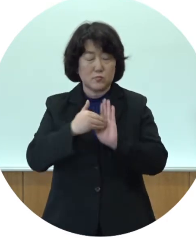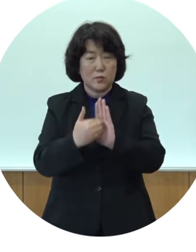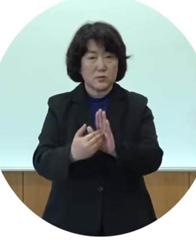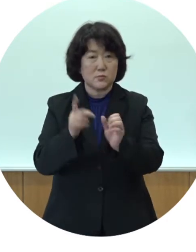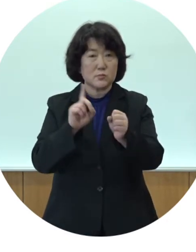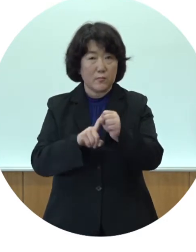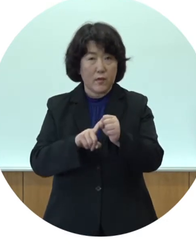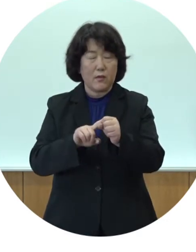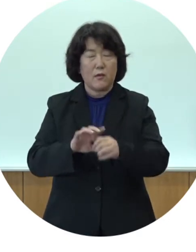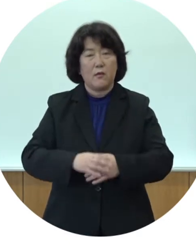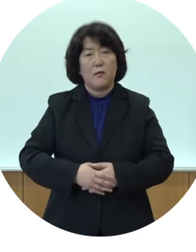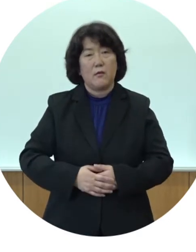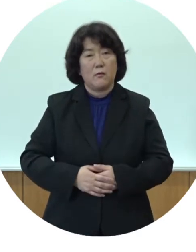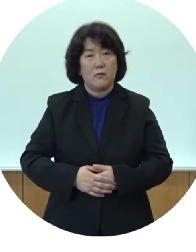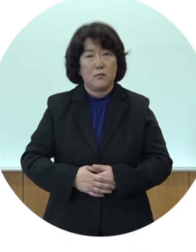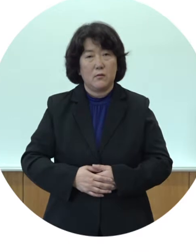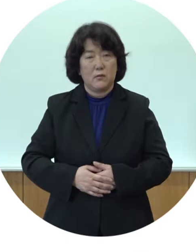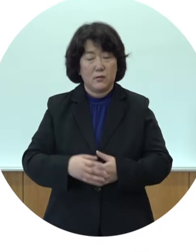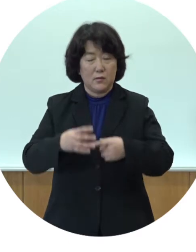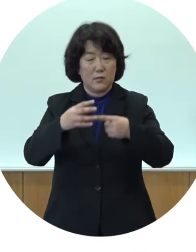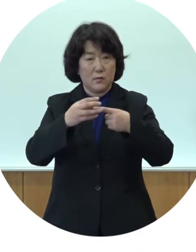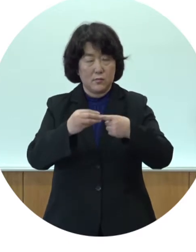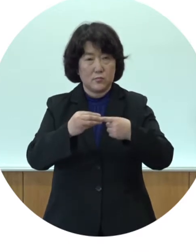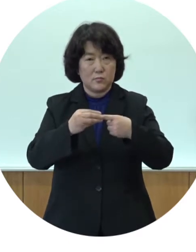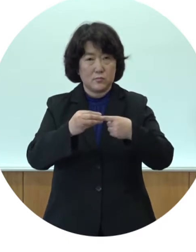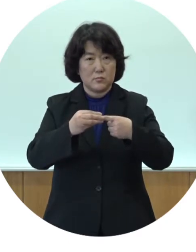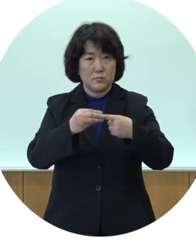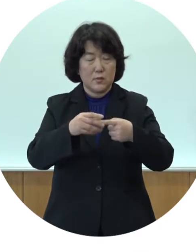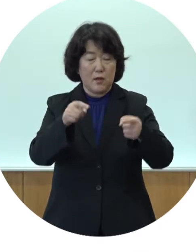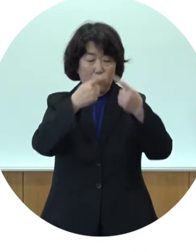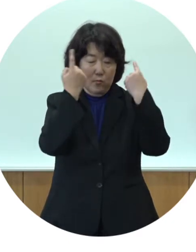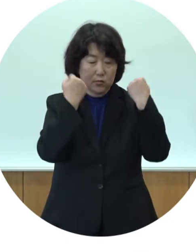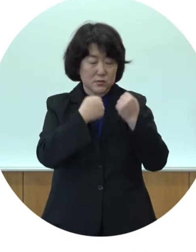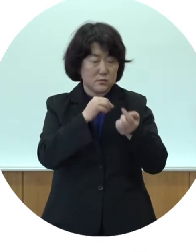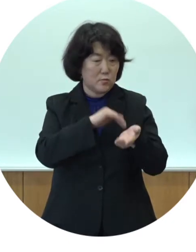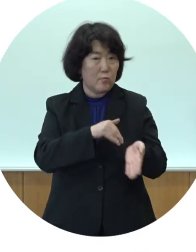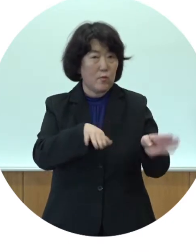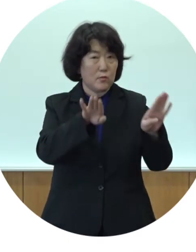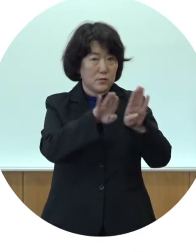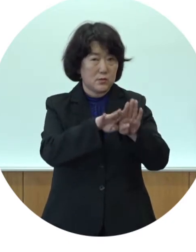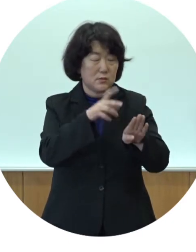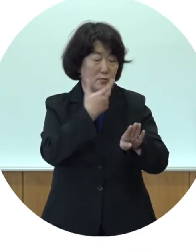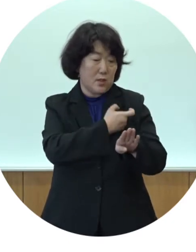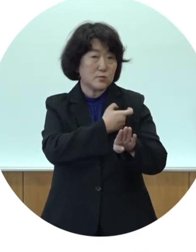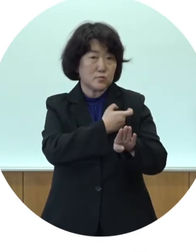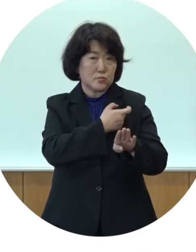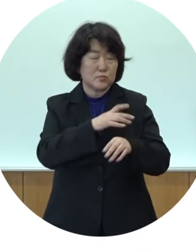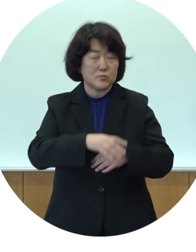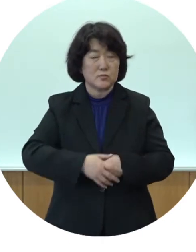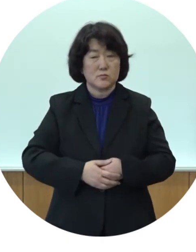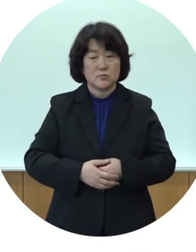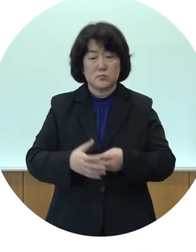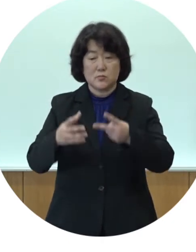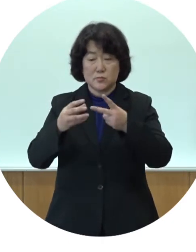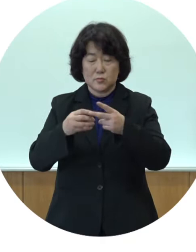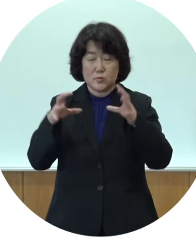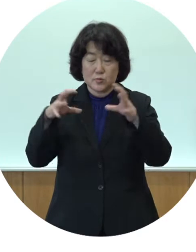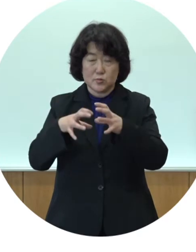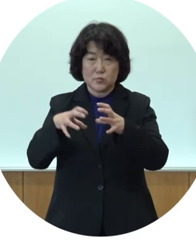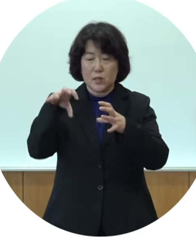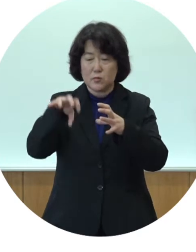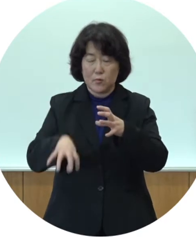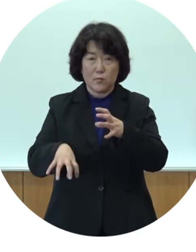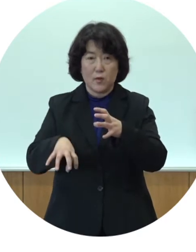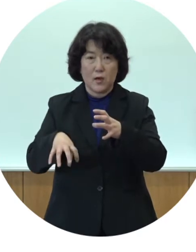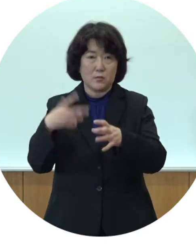てファイザーのワクチンは個別の医療機関で、モデルナのワクチンは集団接種会